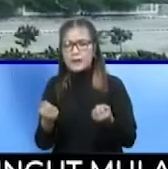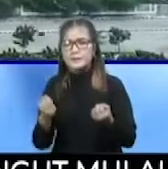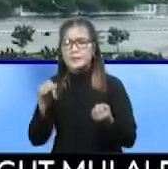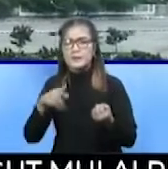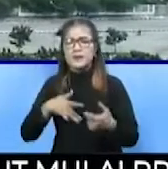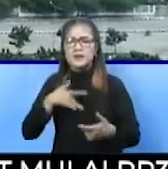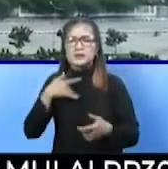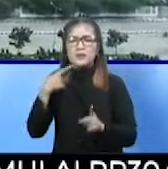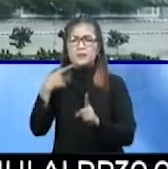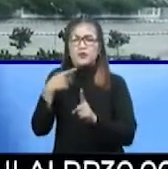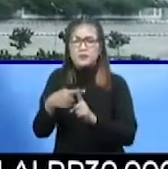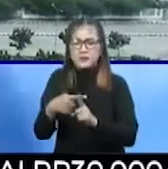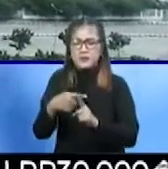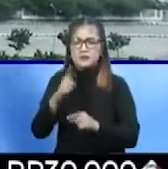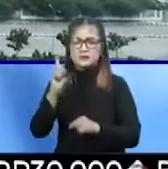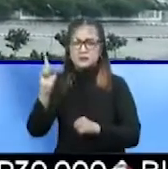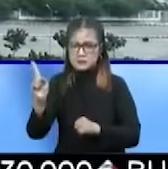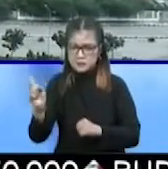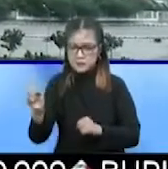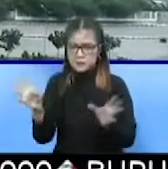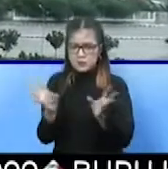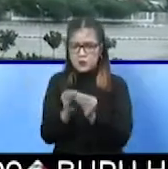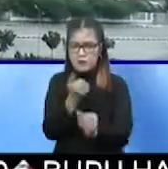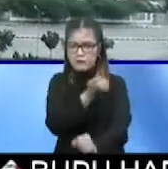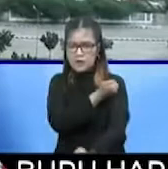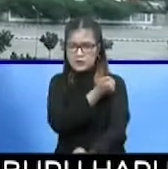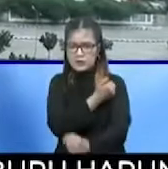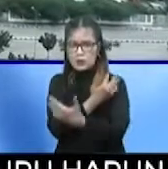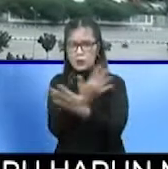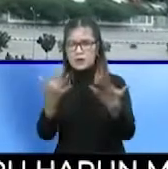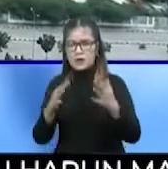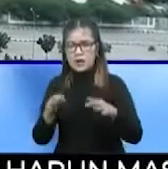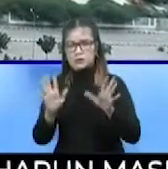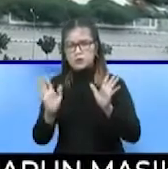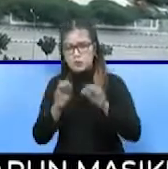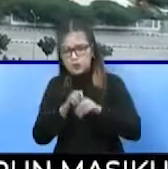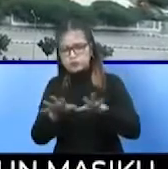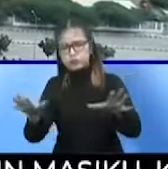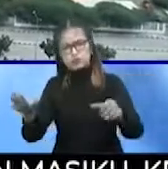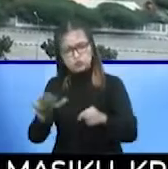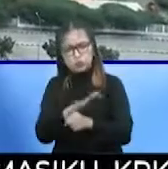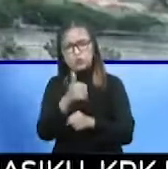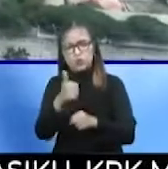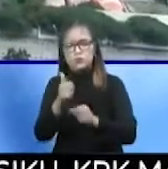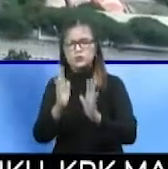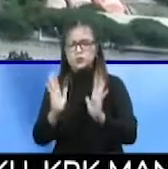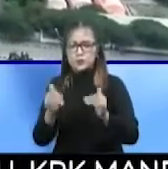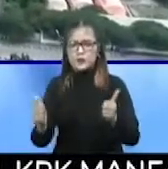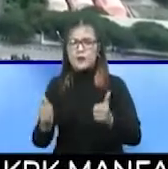optimisme pada saya, karena cakupan vaksinasi masyarakat Indonesia sudah cukup tinggi,